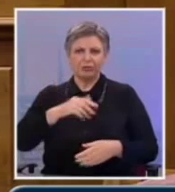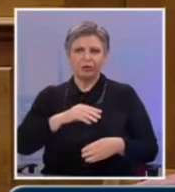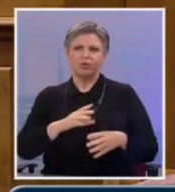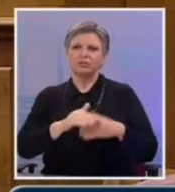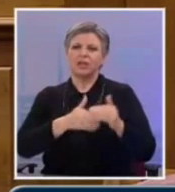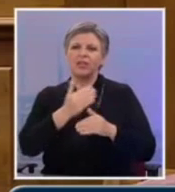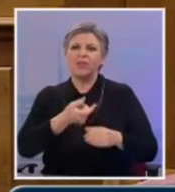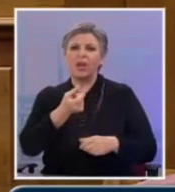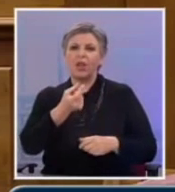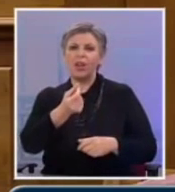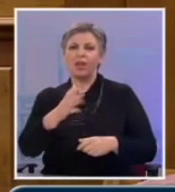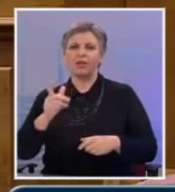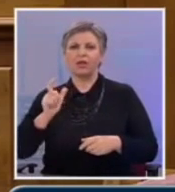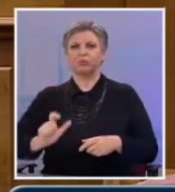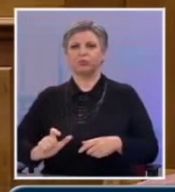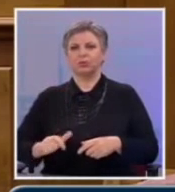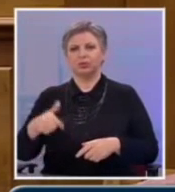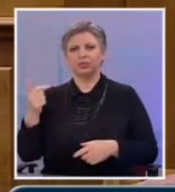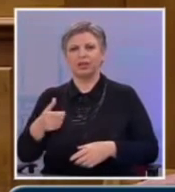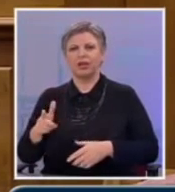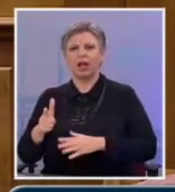και βεβαίως μετατροπή της εργασίας